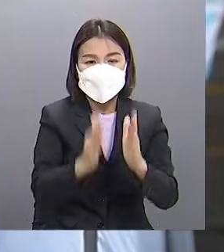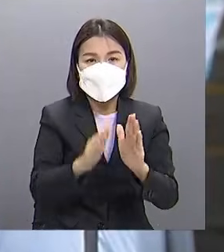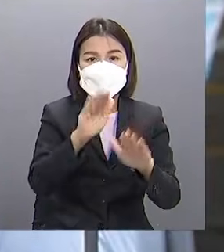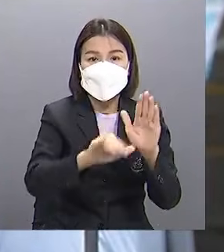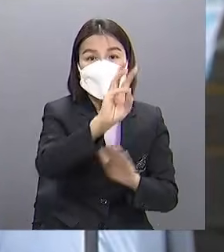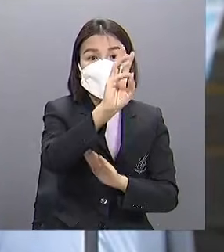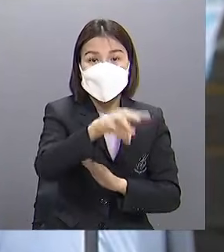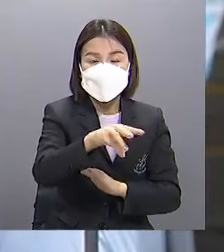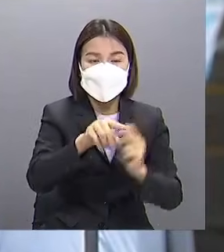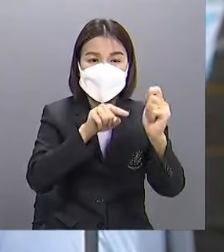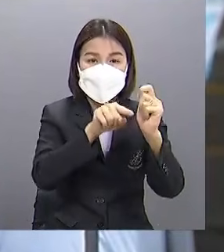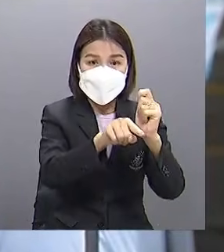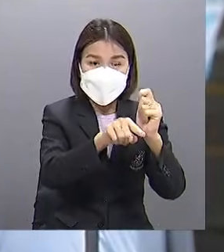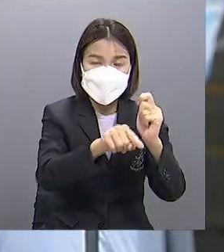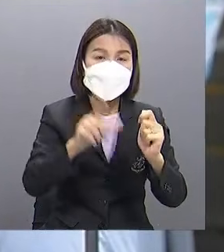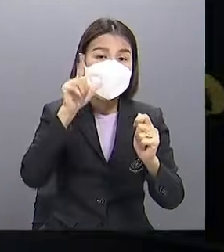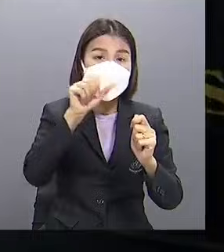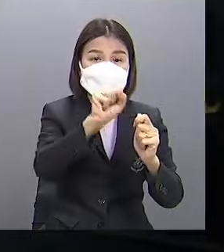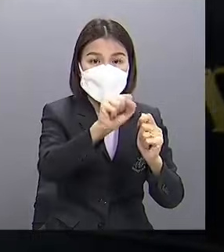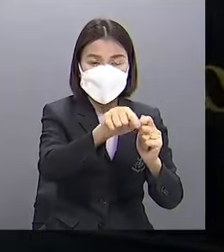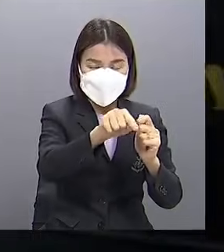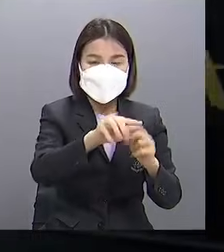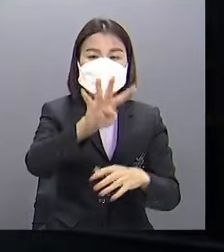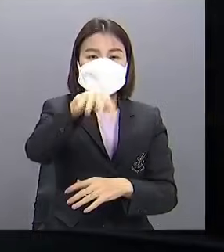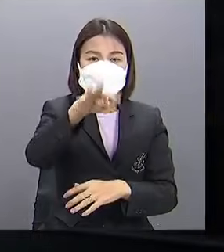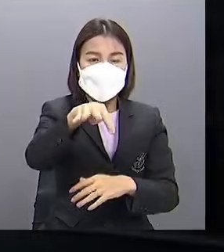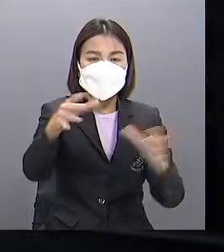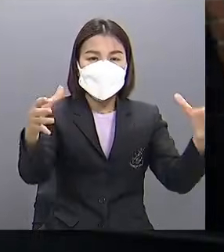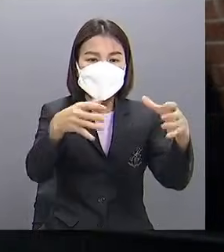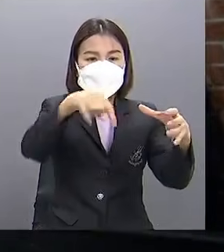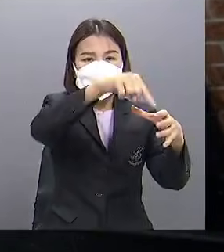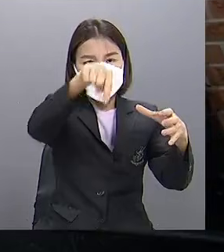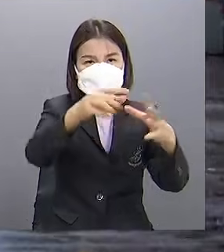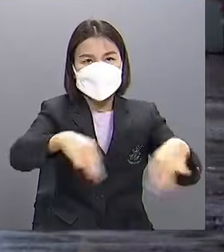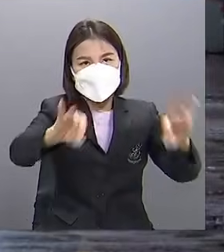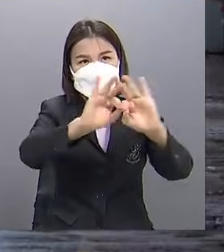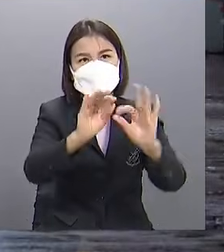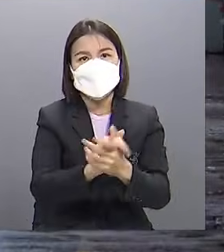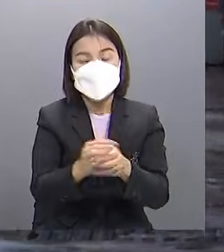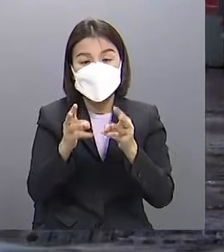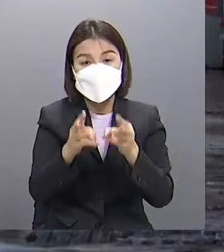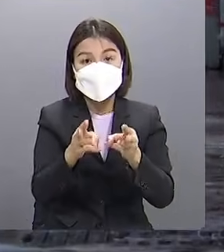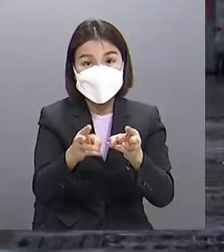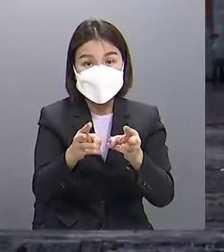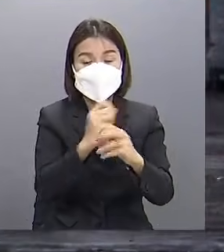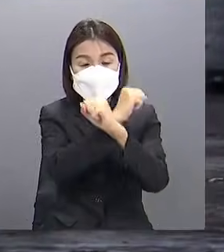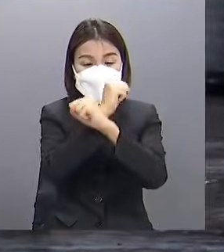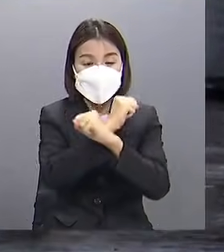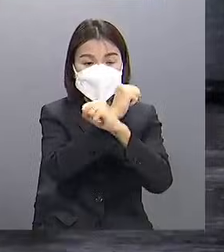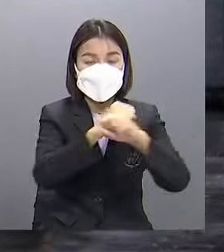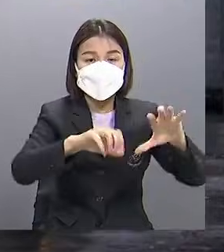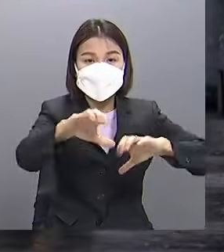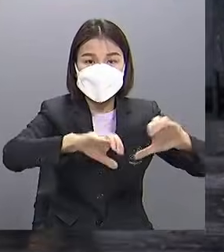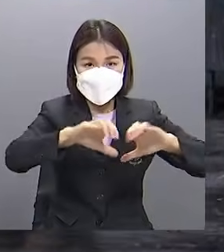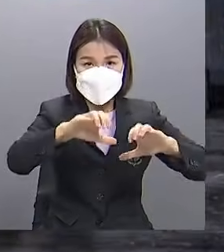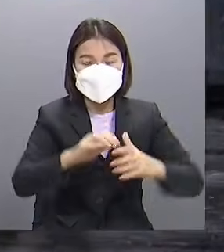ดงว่าจุดโฟกัสอยู่ที่ไม่สอดนะครับเนาะเรื่องมาตรการในการรับมือเนาะในของไม่สอดนะครับเราต้องดูว่าเราจ